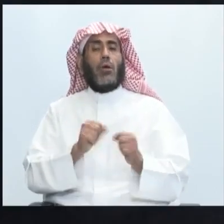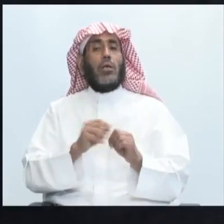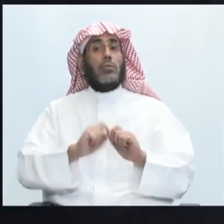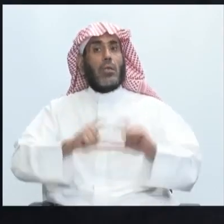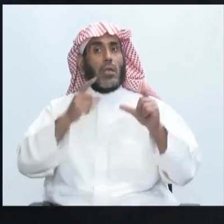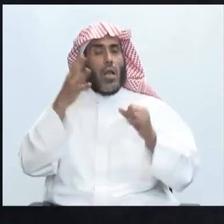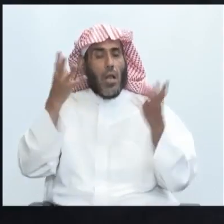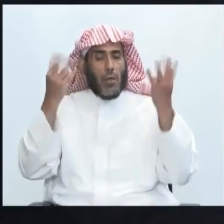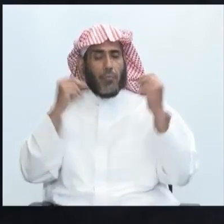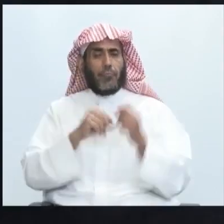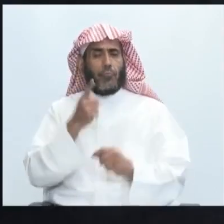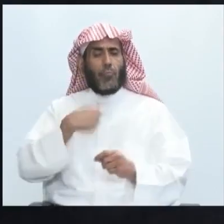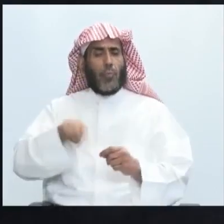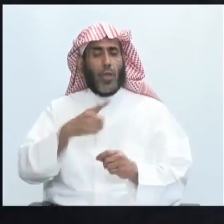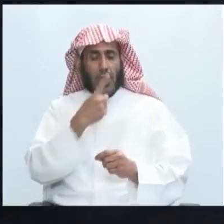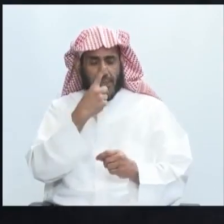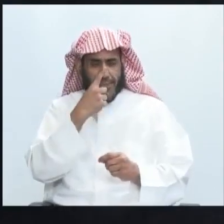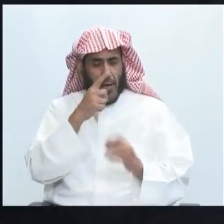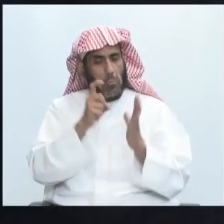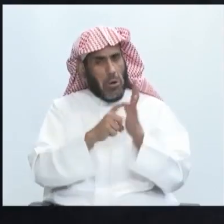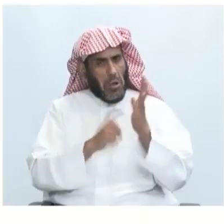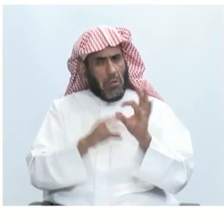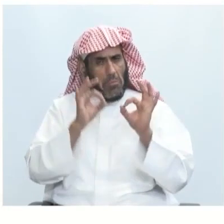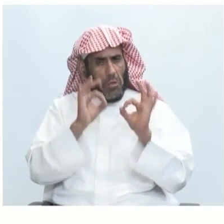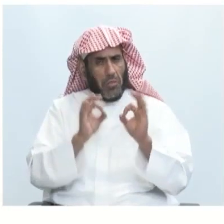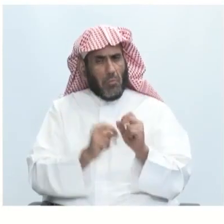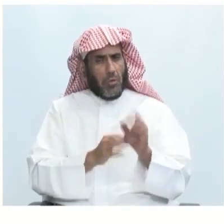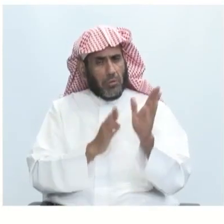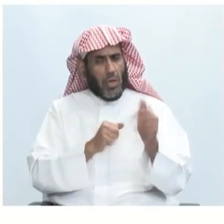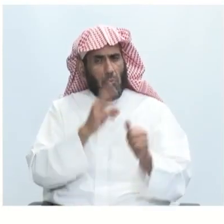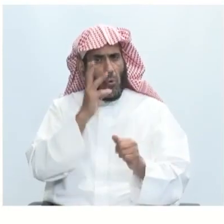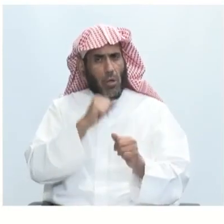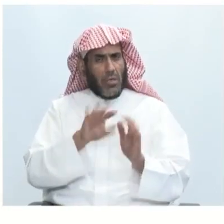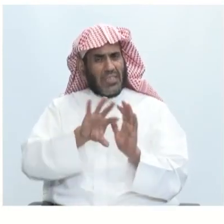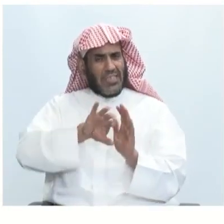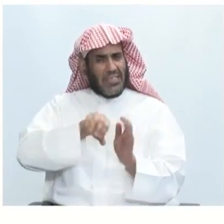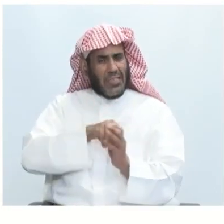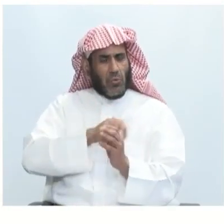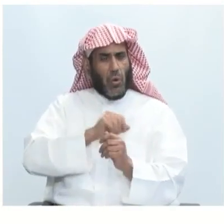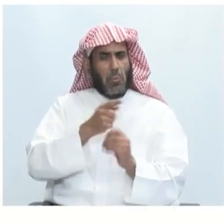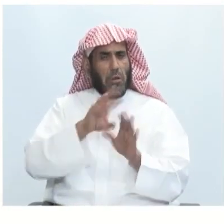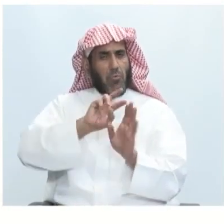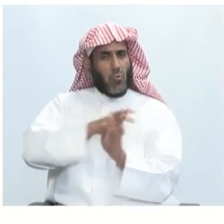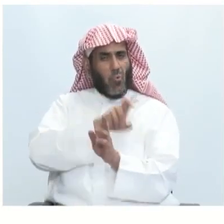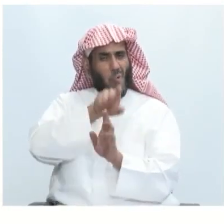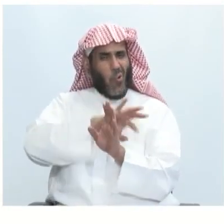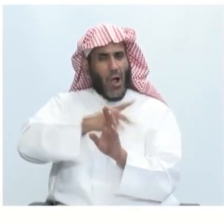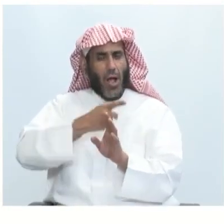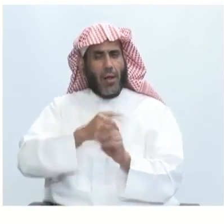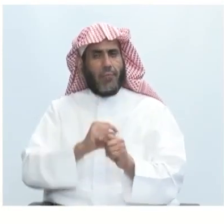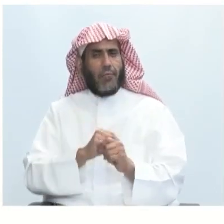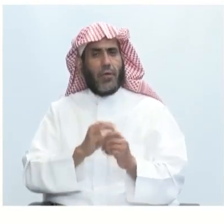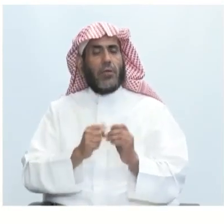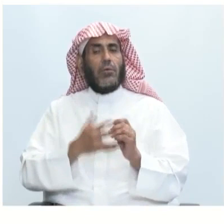و فعلا ان احترام القوانين وعدم مخالفتها وعدم تستر على من يخالف هذه القوانين يسهم في تحقيق